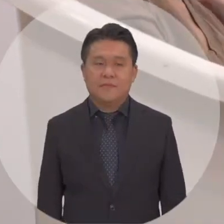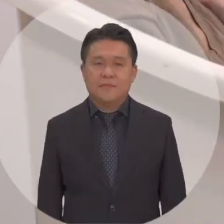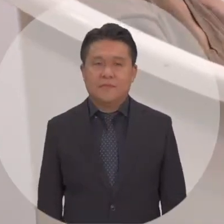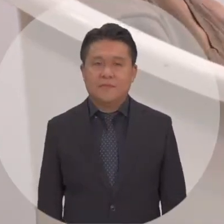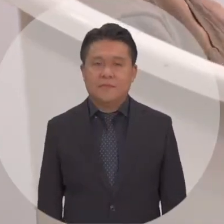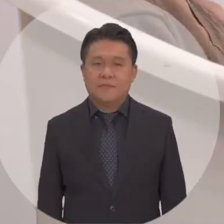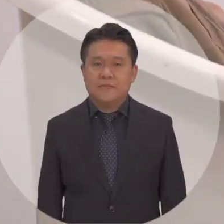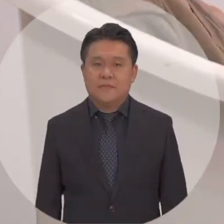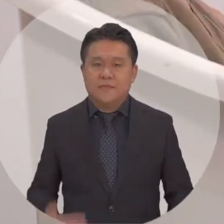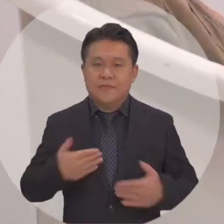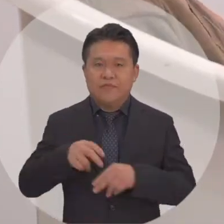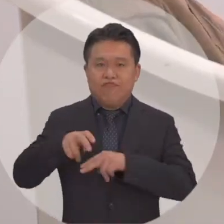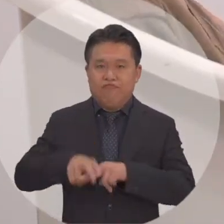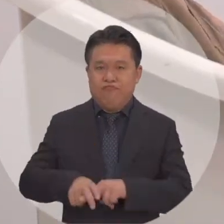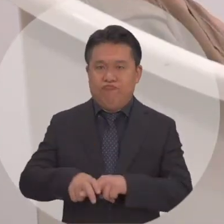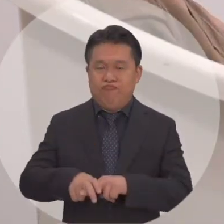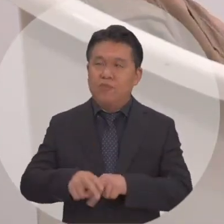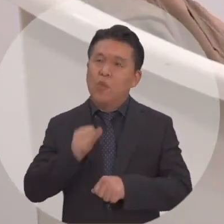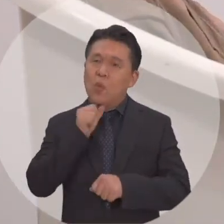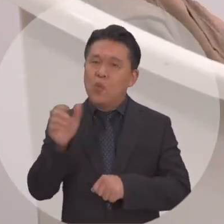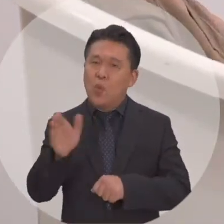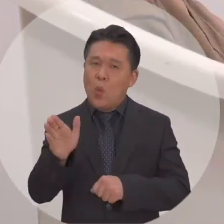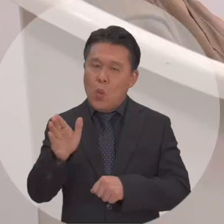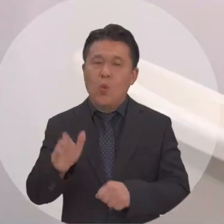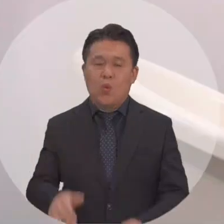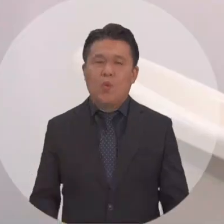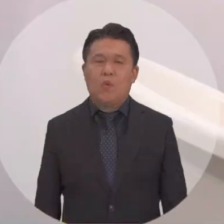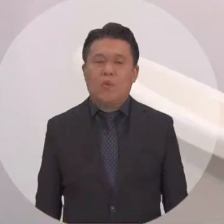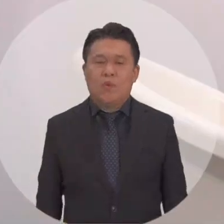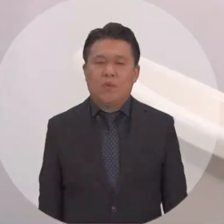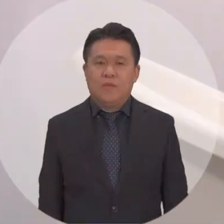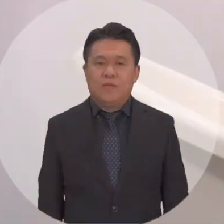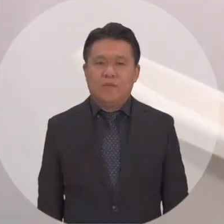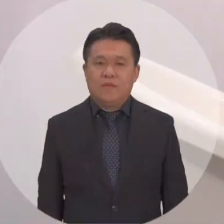욕조에 있는 시간은 5분 정도로 합니다.